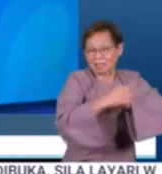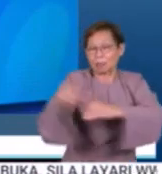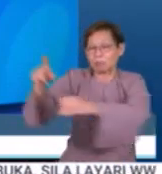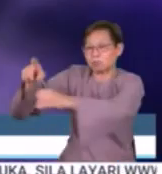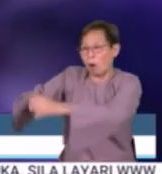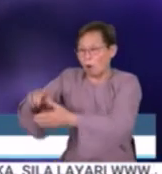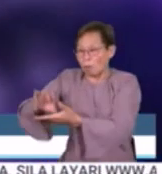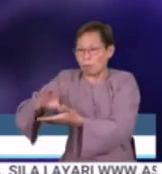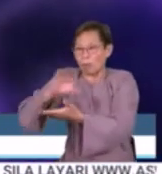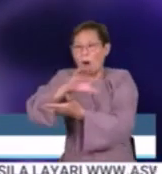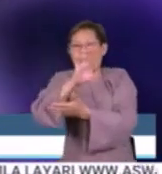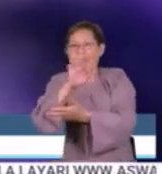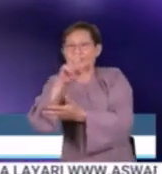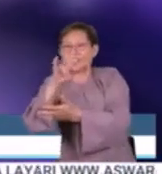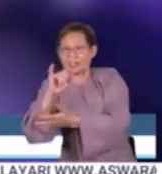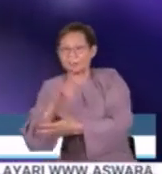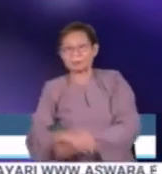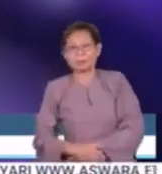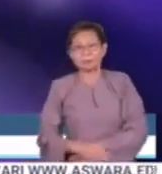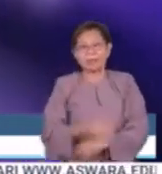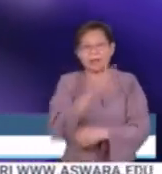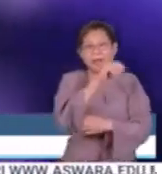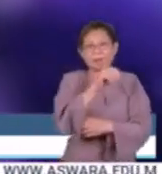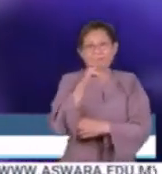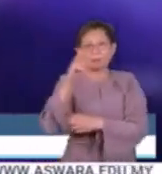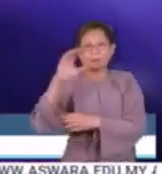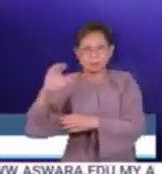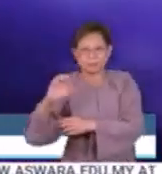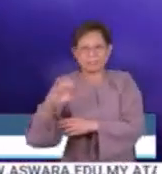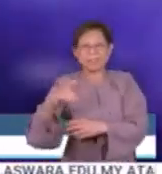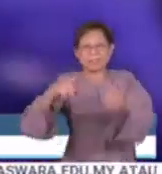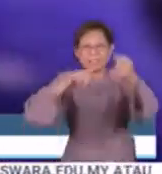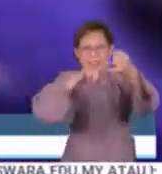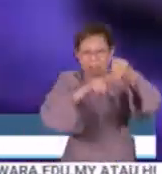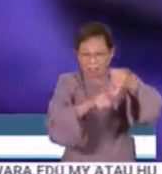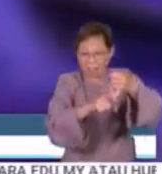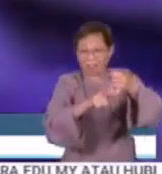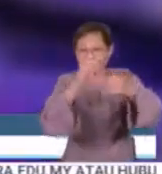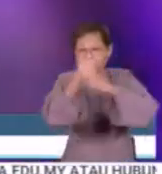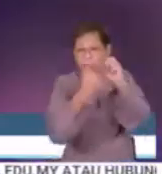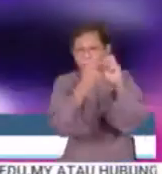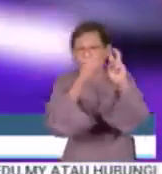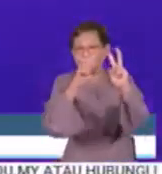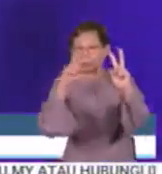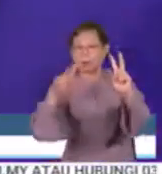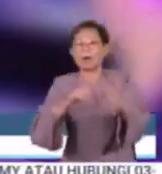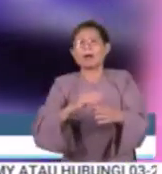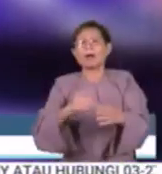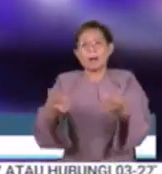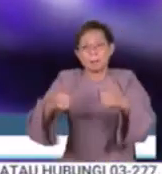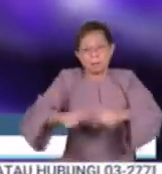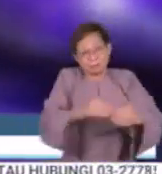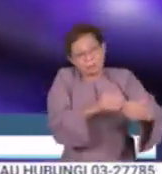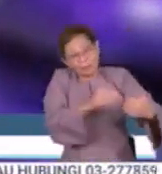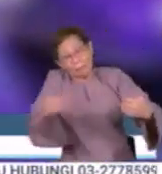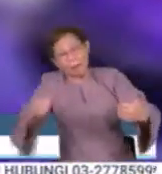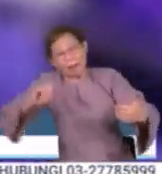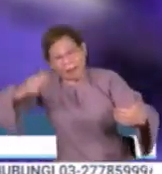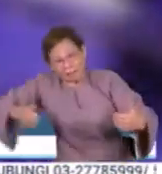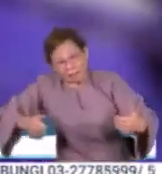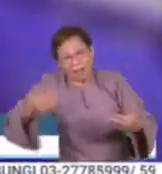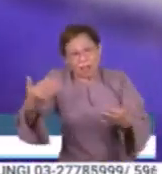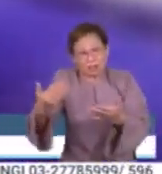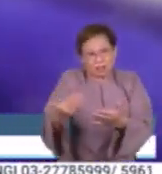menarik pelaburan langsung asing m.wc Shanghai 2023 yang berlangsung sehingga iso di Shanghai new International